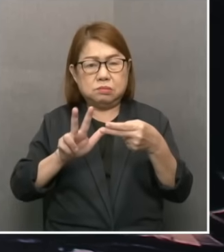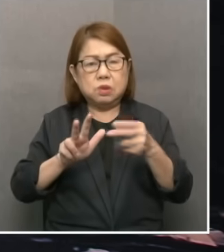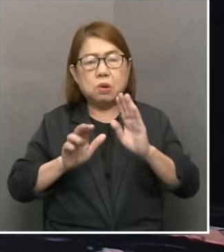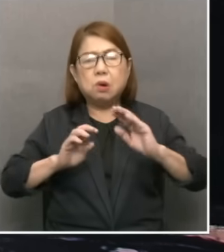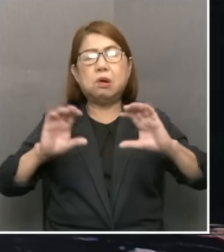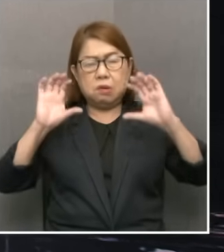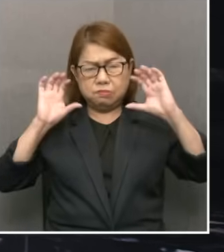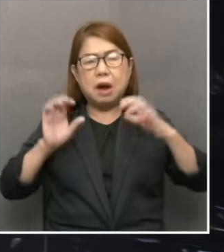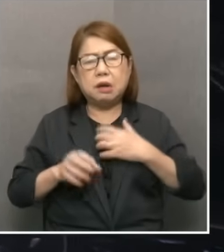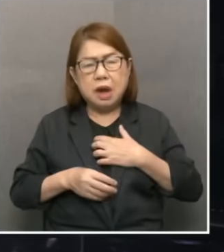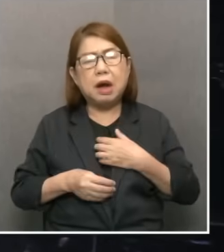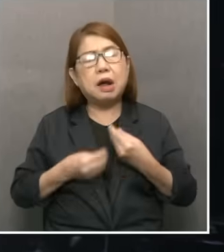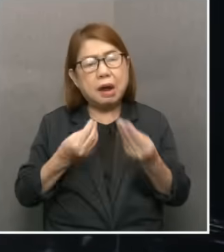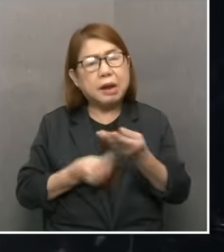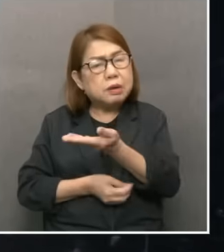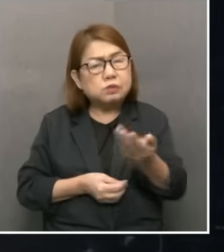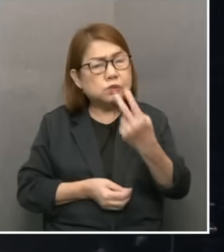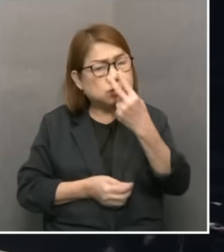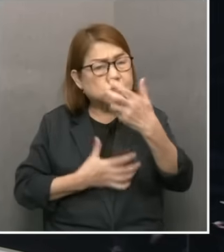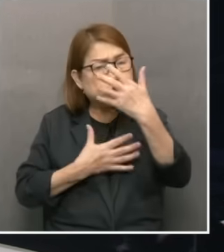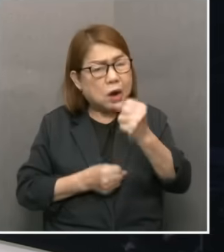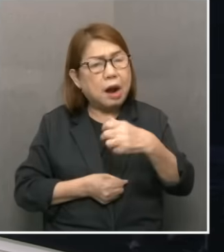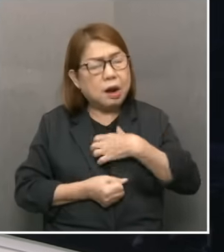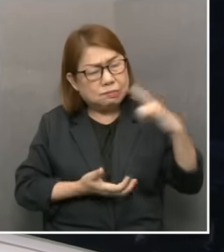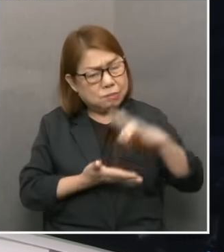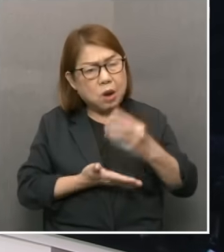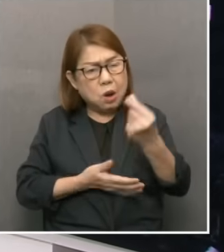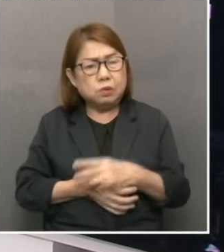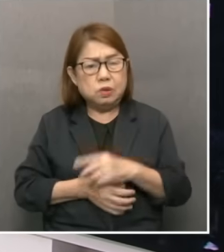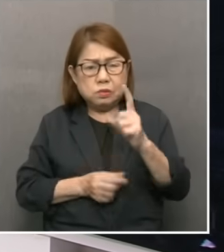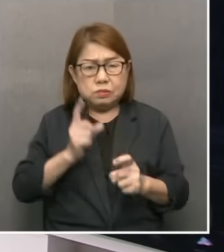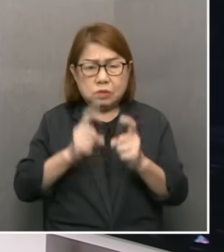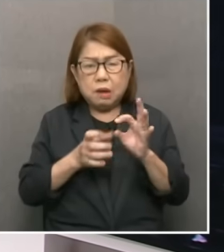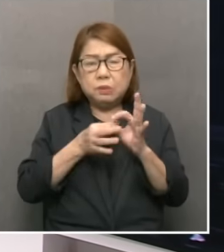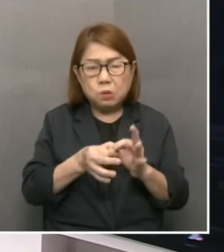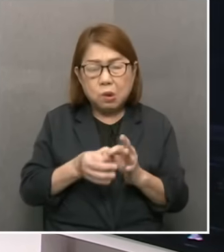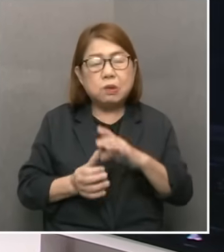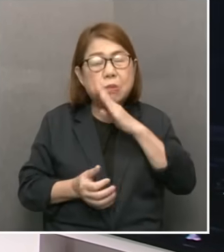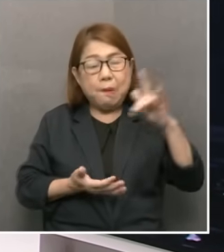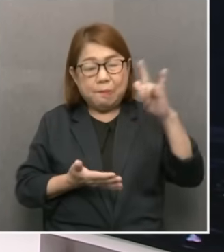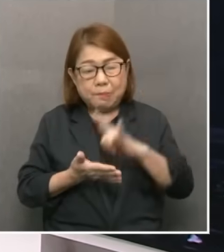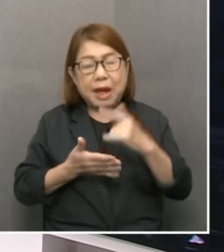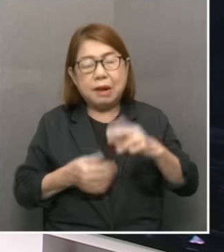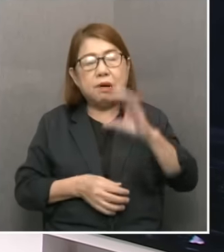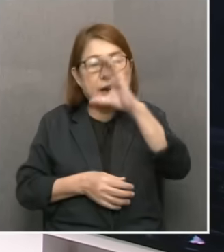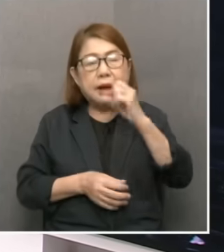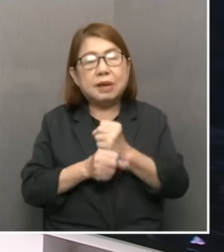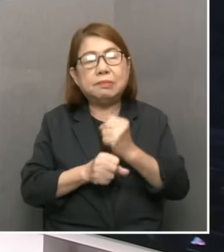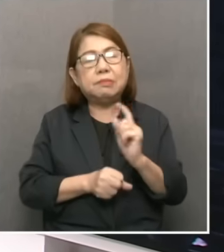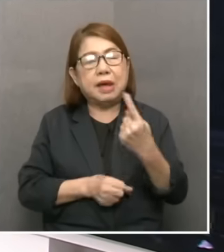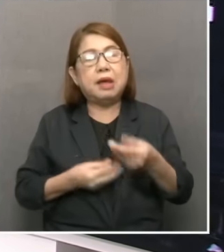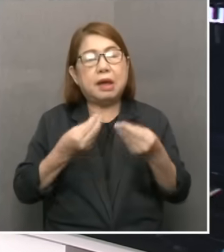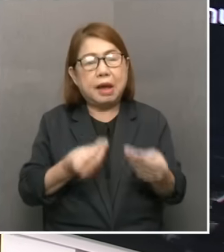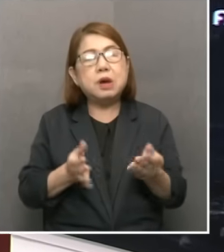ที่อยากให้คนไทยกลับบ้านตอนนี้ต้องเอาชีวิตไว้ก่อนนะคะแล้วเดี๋ยวกลับมาเมืองไทยยังไงทางการไทยก็จะพยายามหางานใหม่ให้ดูแลเรื่องค่า